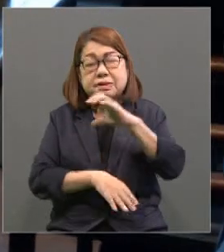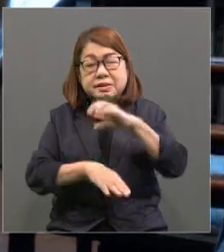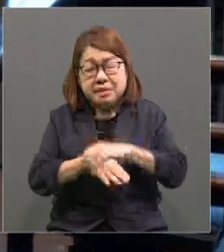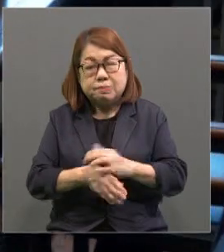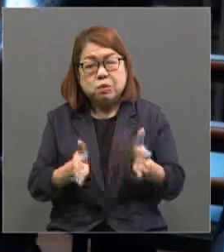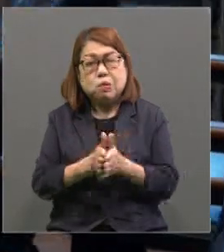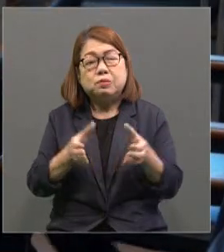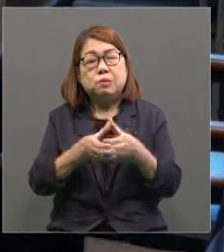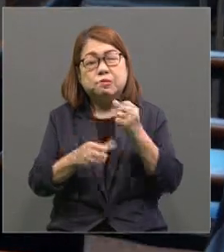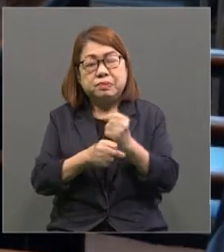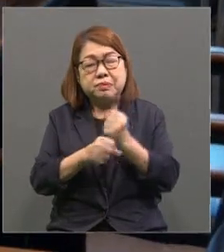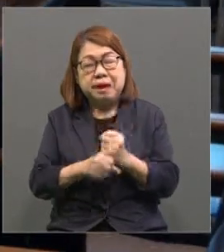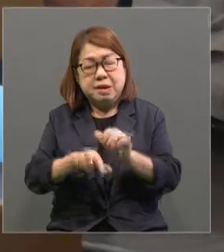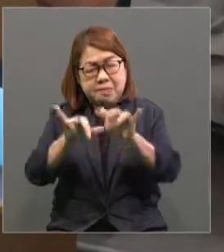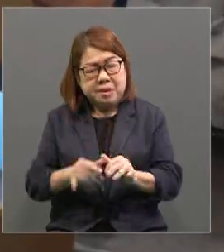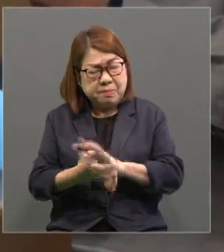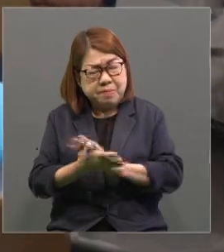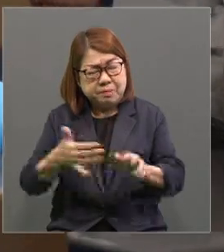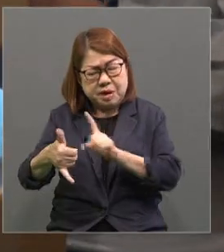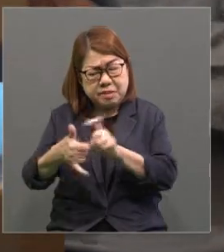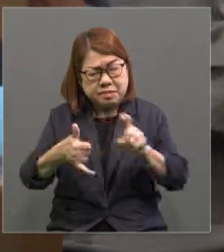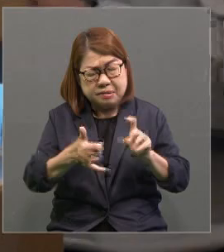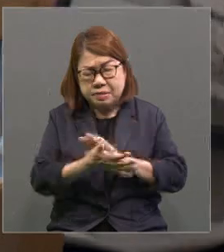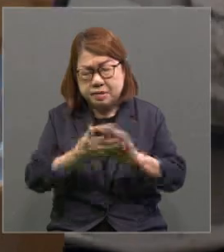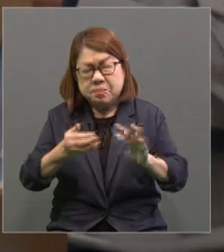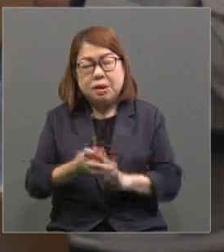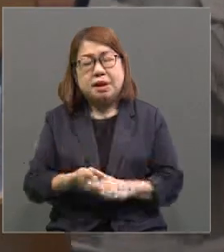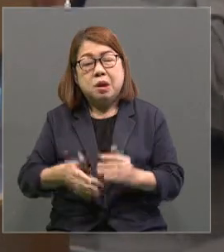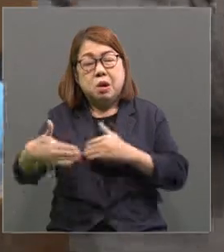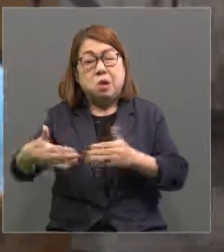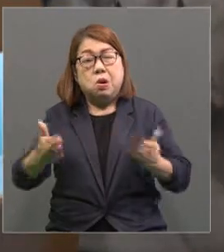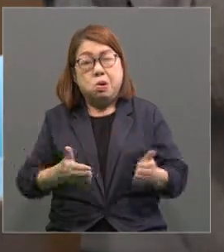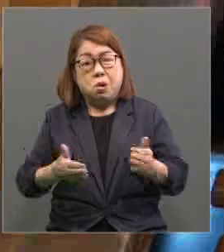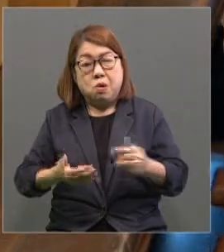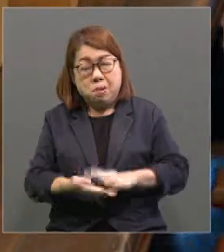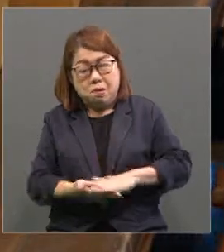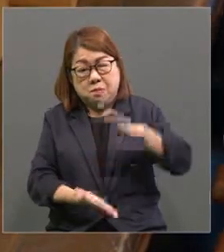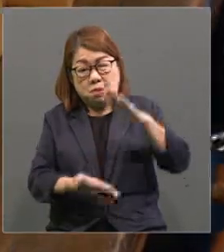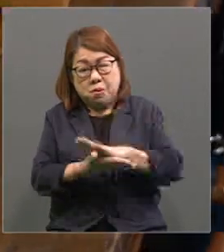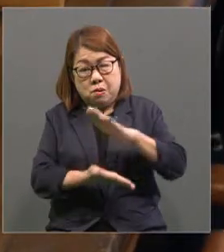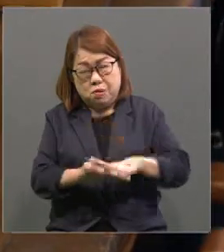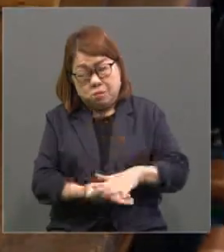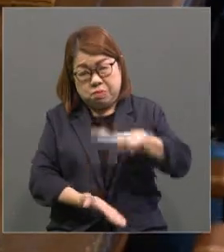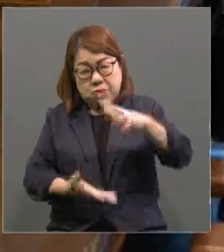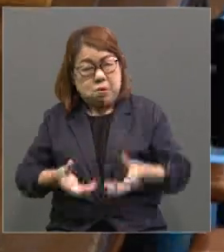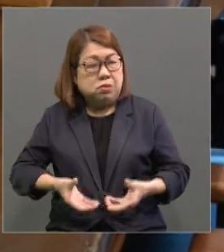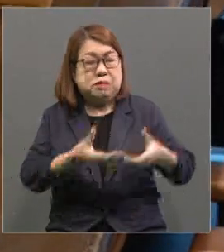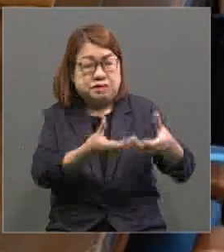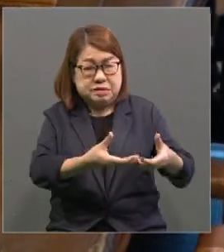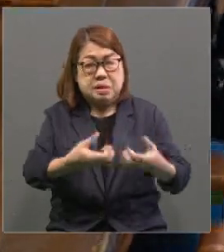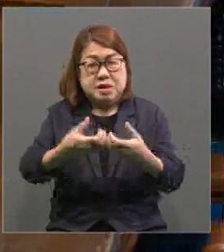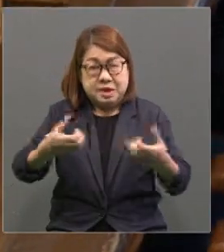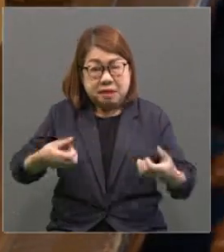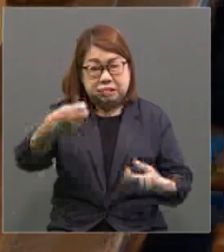อบให้อธิบดีอัยการสำนักงานคดีอาญาและอธิบดีอัยการสำนักงานคดีปราบปรามการทุจริตนะคะก็แบ่งเป็นคดีฆ่า